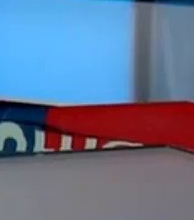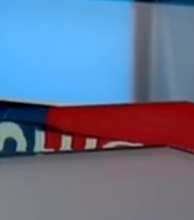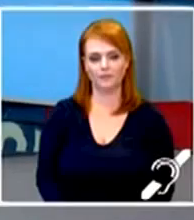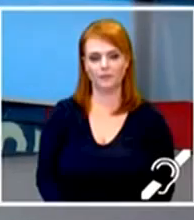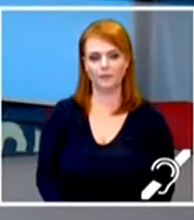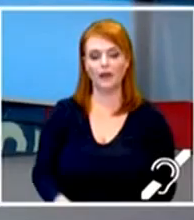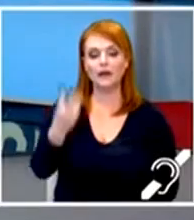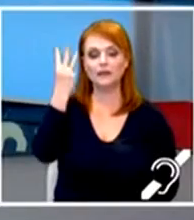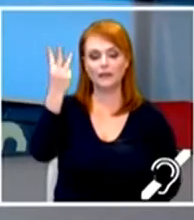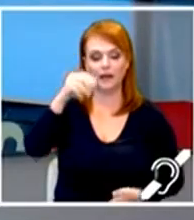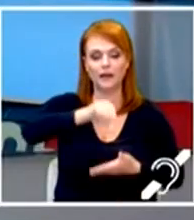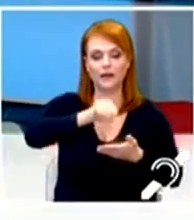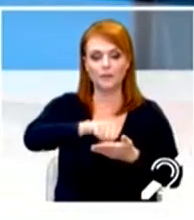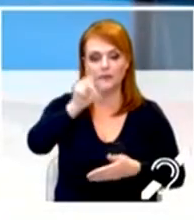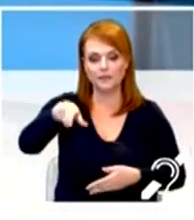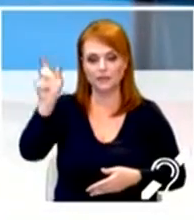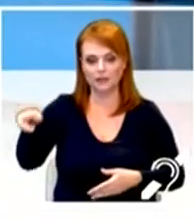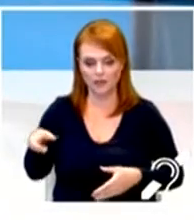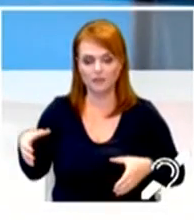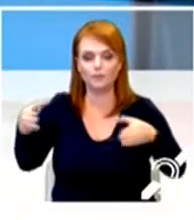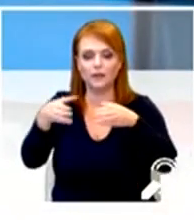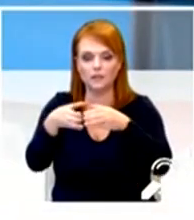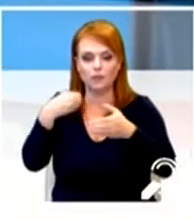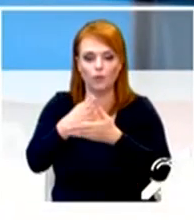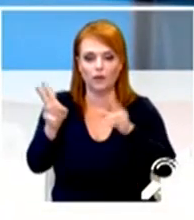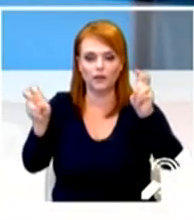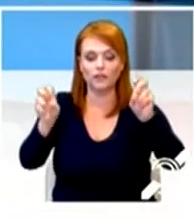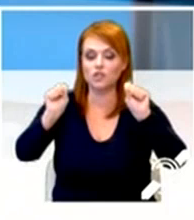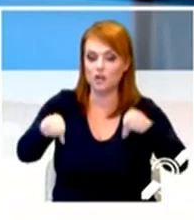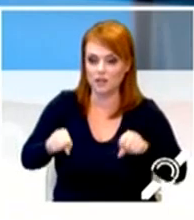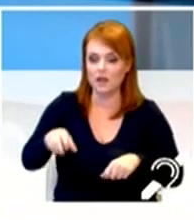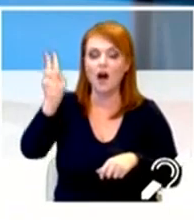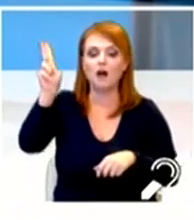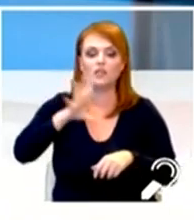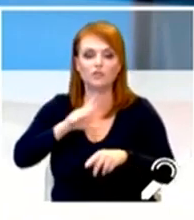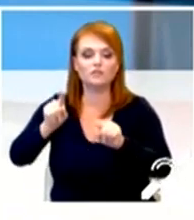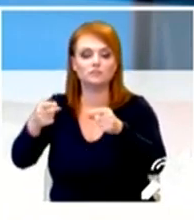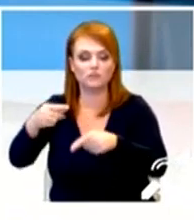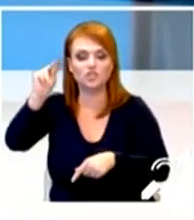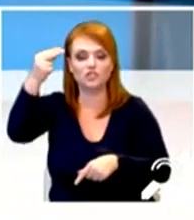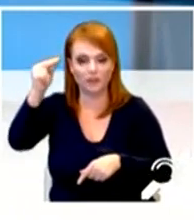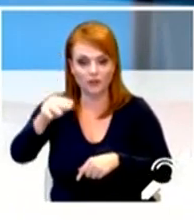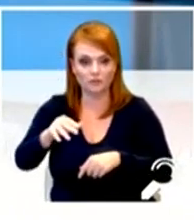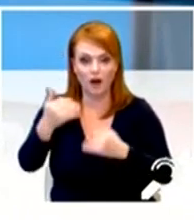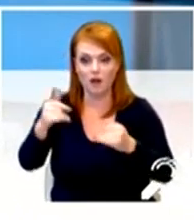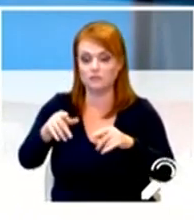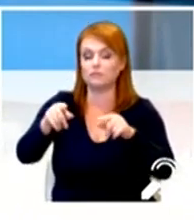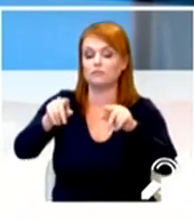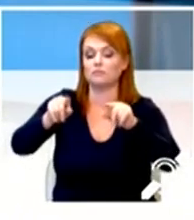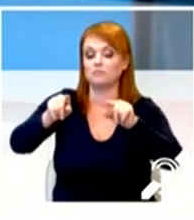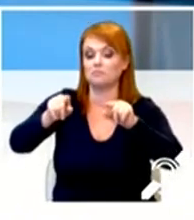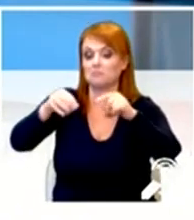Cei trei reprezentanți ai formațiunii Șansă reținuți joi de poliție în urma unor percheziții au fost eliberați astăzi din arest și plasați sub